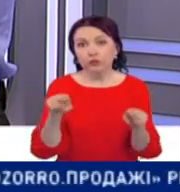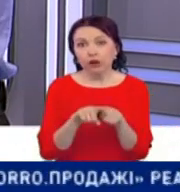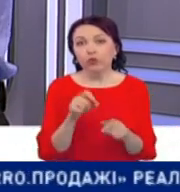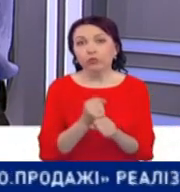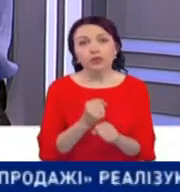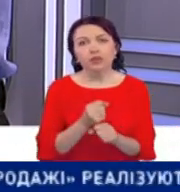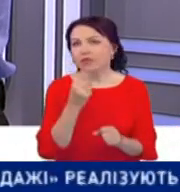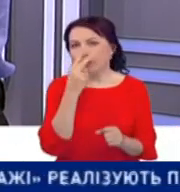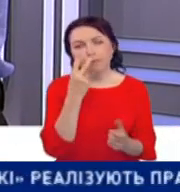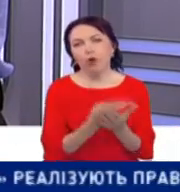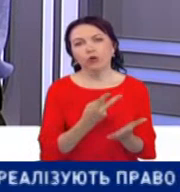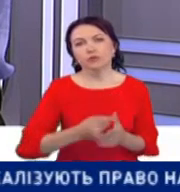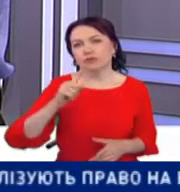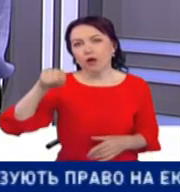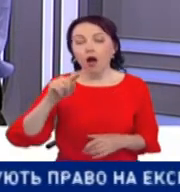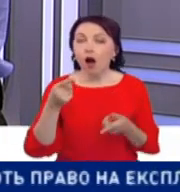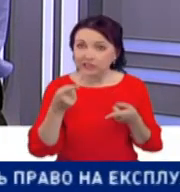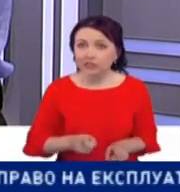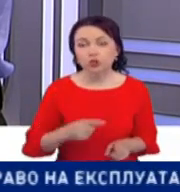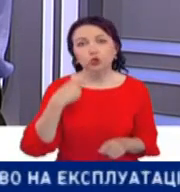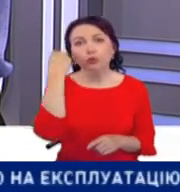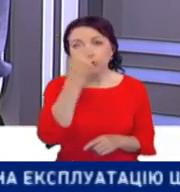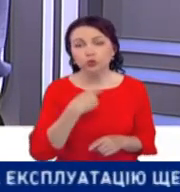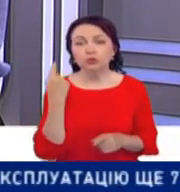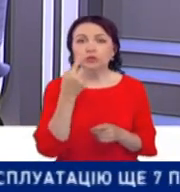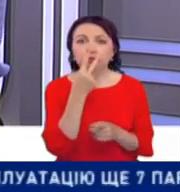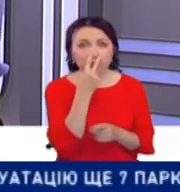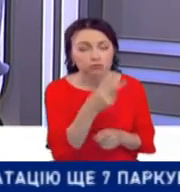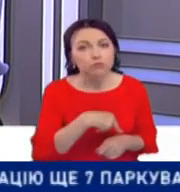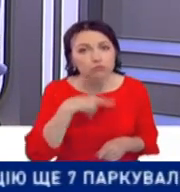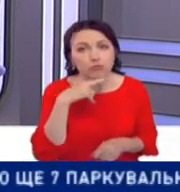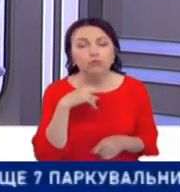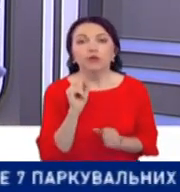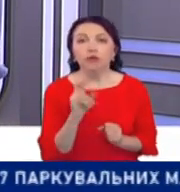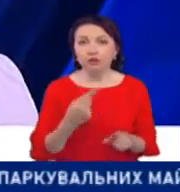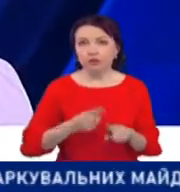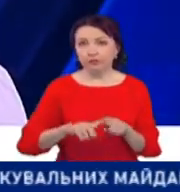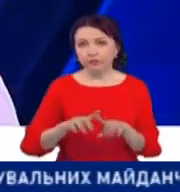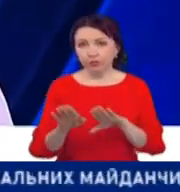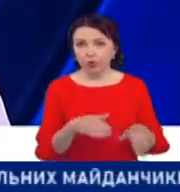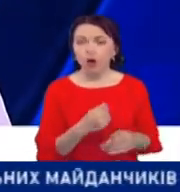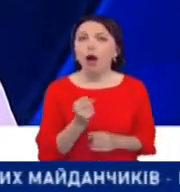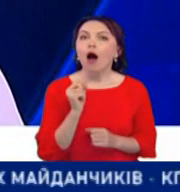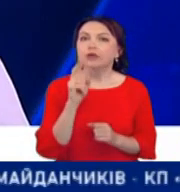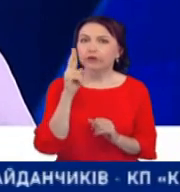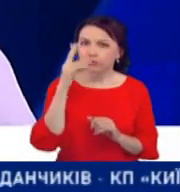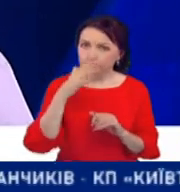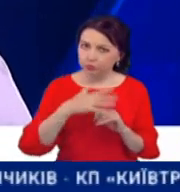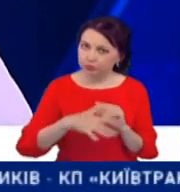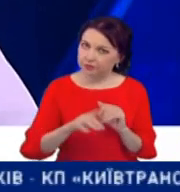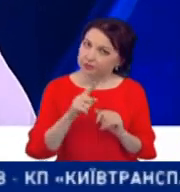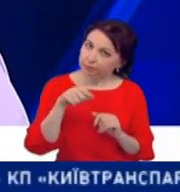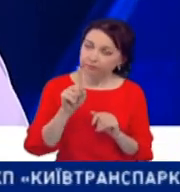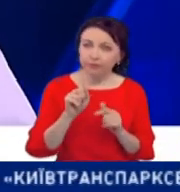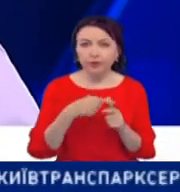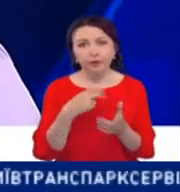не те, щоб для картинки, а дійсно, щоб особисто пересвідчитись, як все проходить, як ви зрозуміли, для картинки чи особисто? А тому